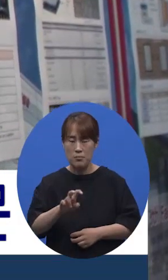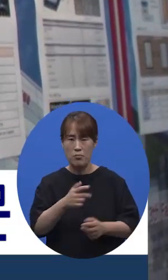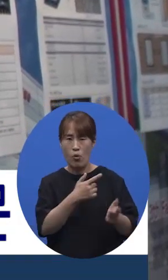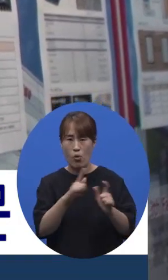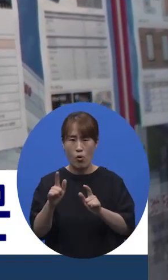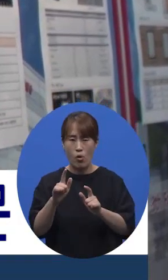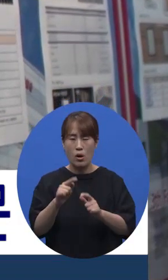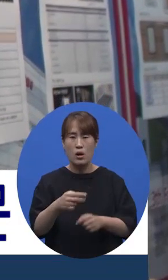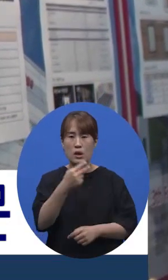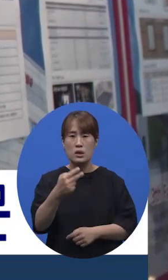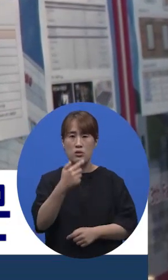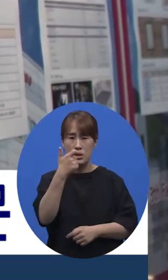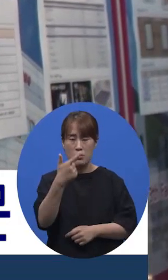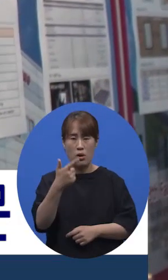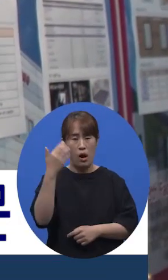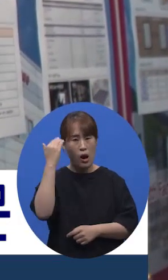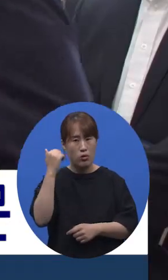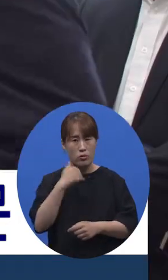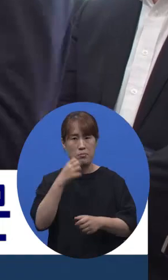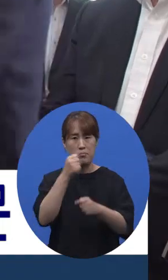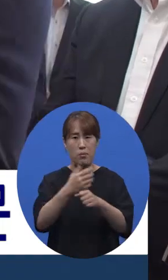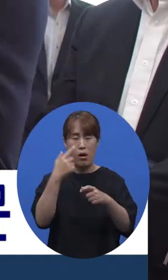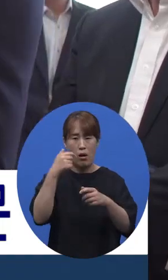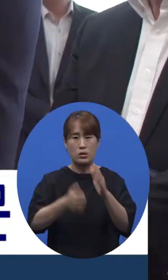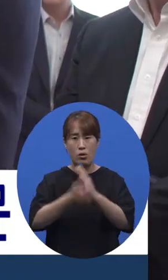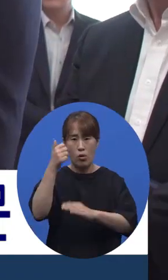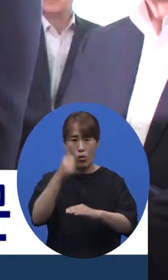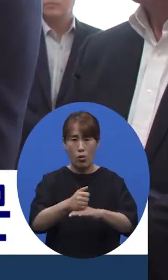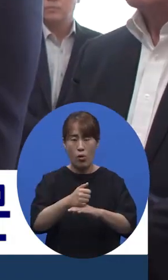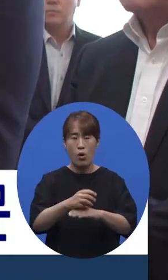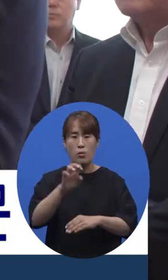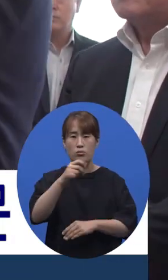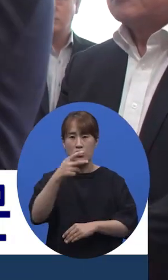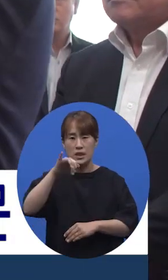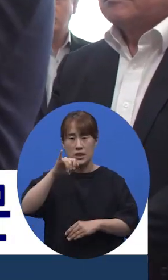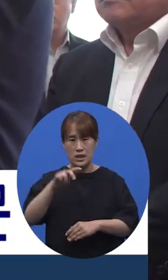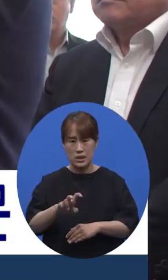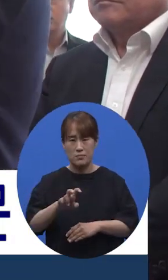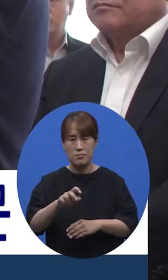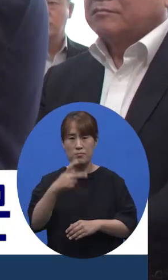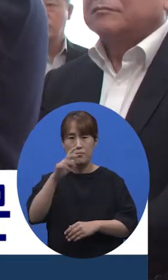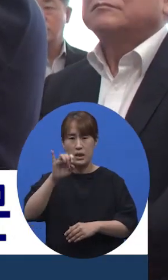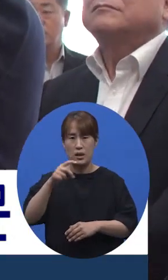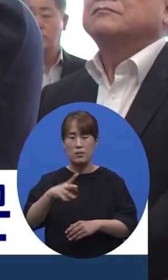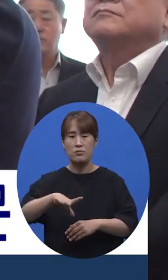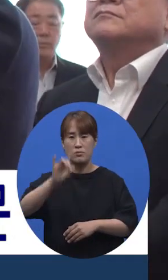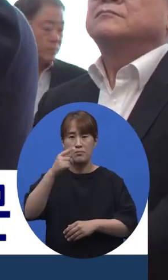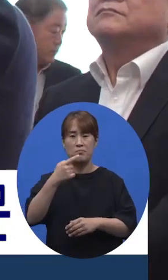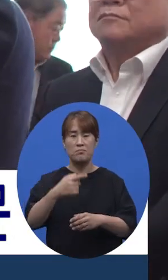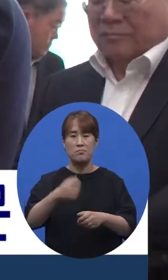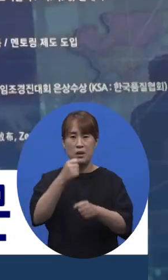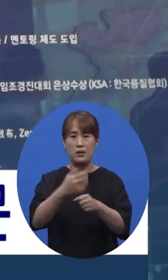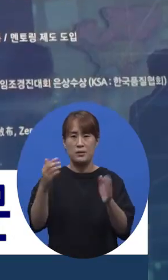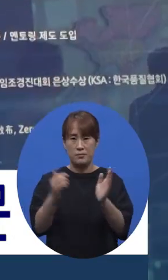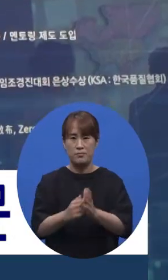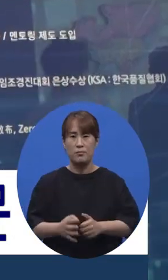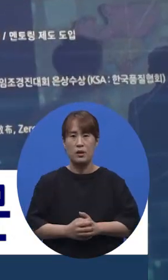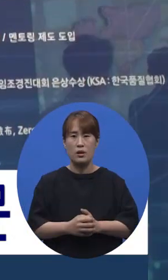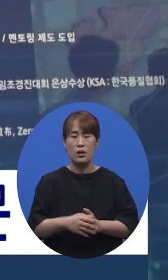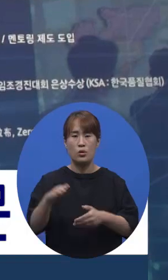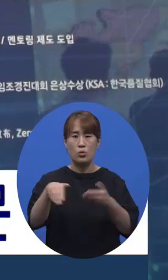스펠링 테이프를 2016년 국산화 했고 프리즘 보호필름 등도 국내에서 처음으로 개발했습니다